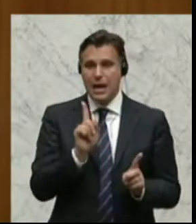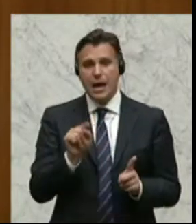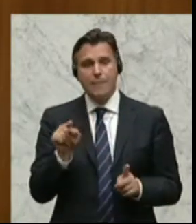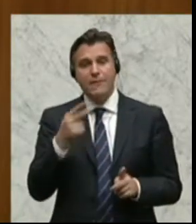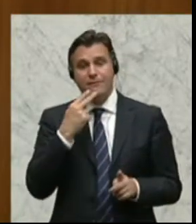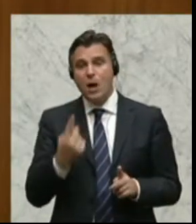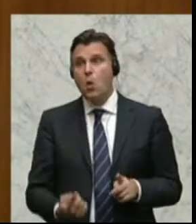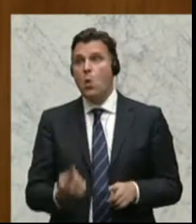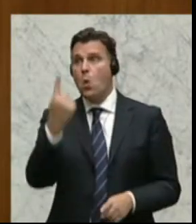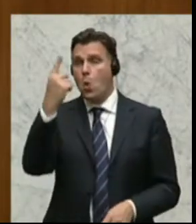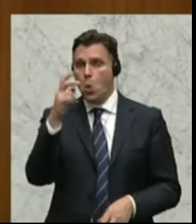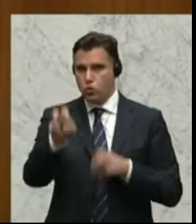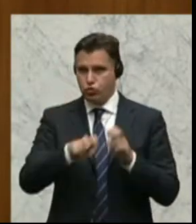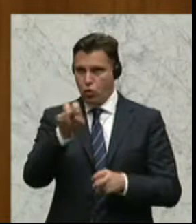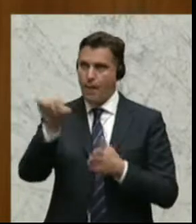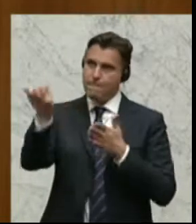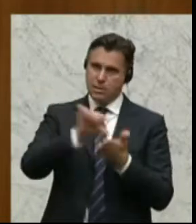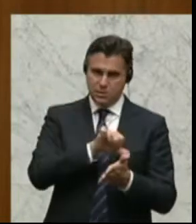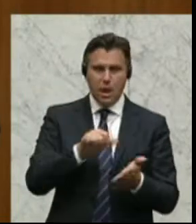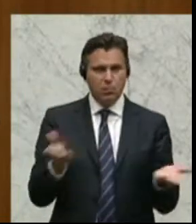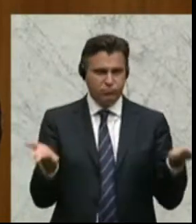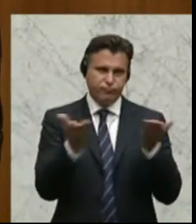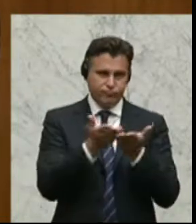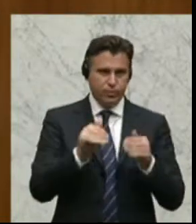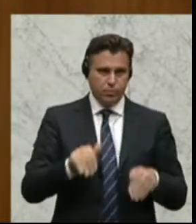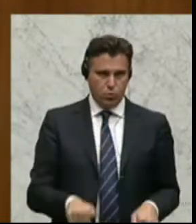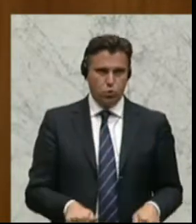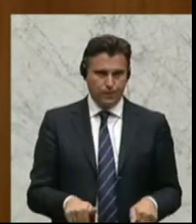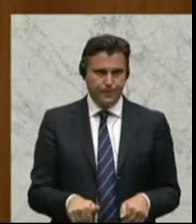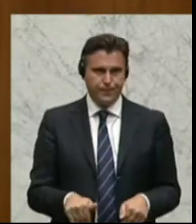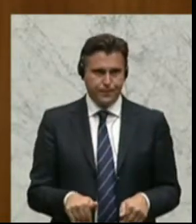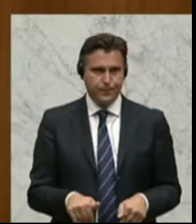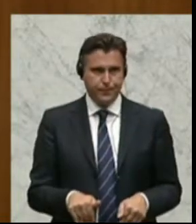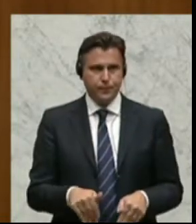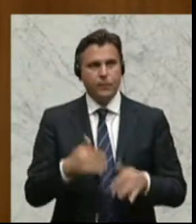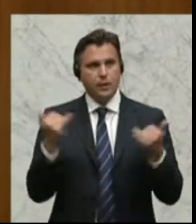Einkommensteuer bezahlen, meine Damen und Herren. Das ist notwendig. Zwar ist das immer in beider Richtung zu sehen.